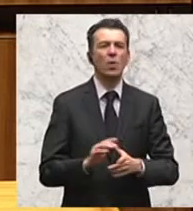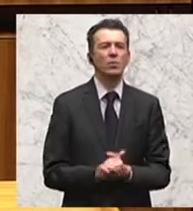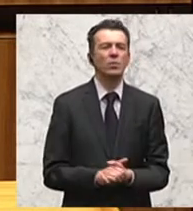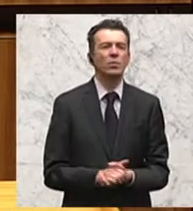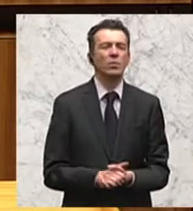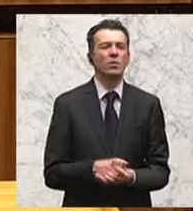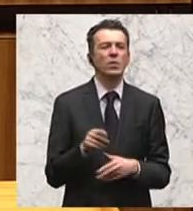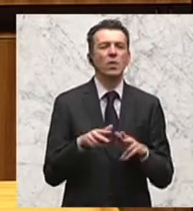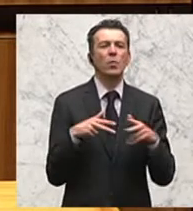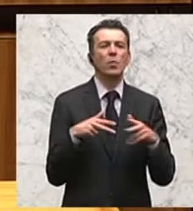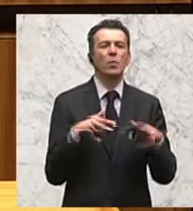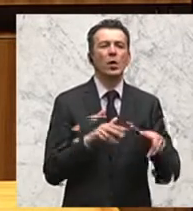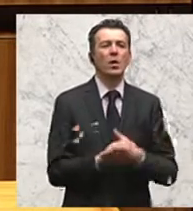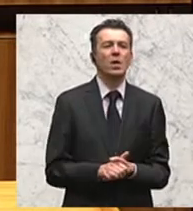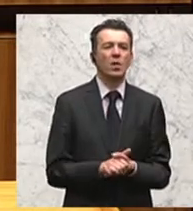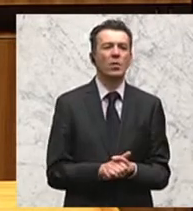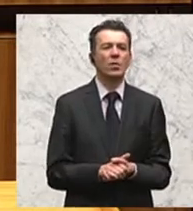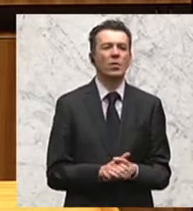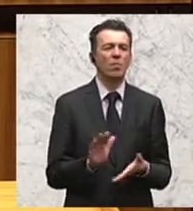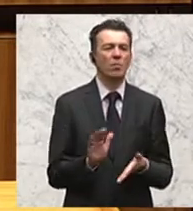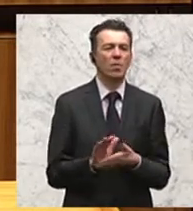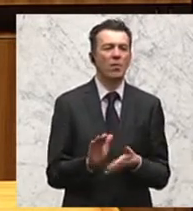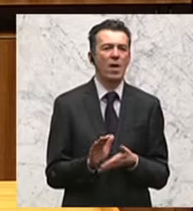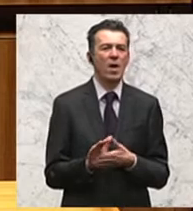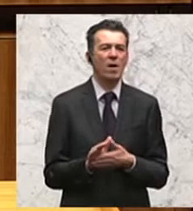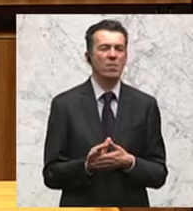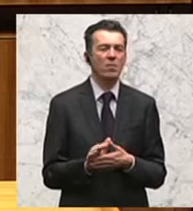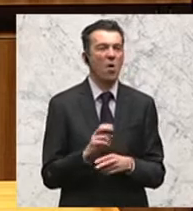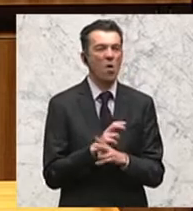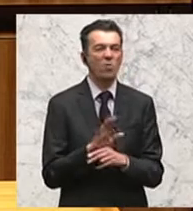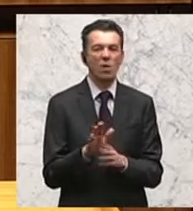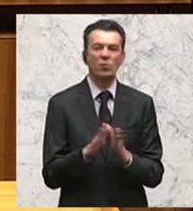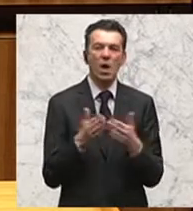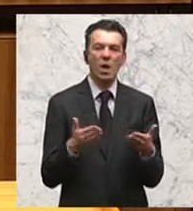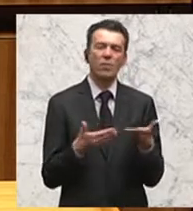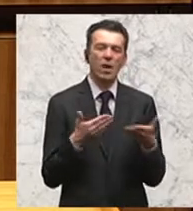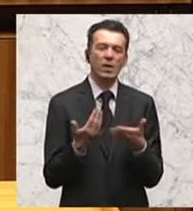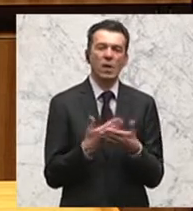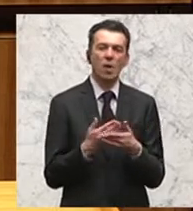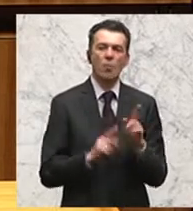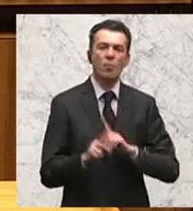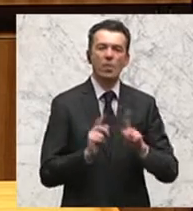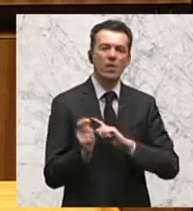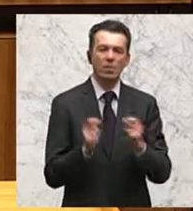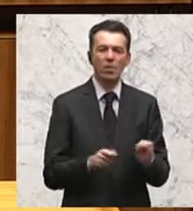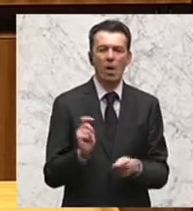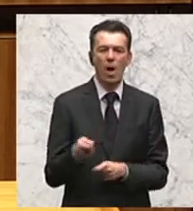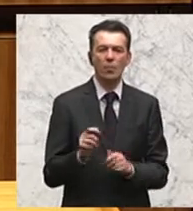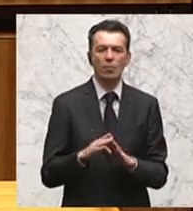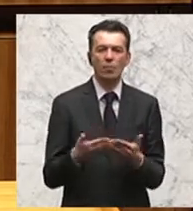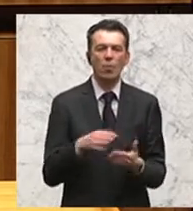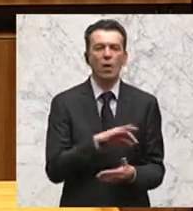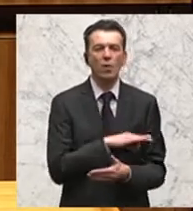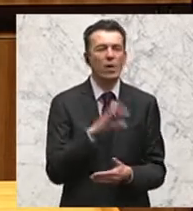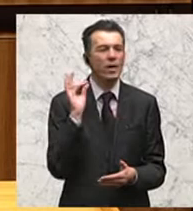diese Bundesregierung hat nachweislich zum Schaden Österreichs verhandelt. Daher bringe ich den Misstrauensantrag der Abgeordneten Bucher, Kolleginnen